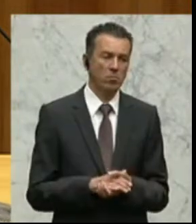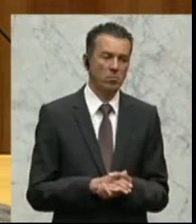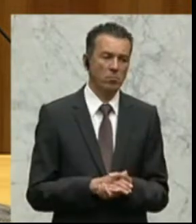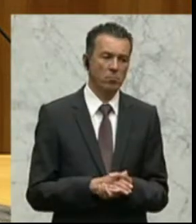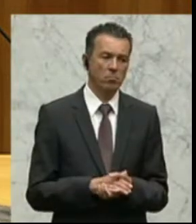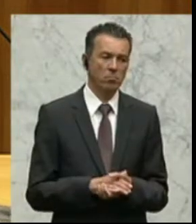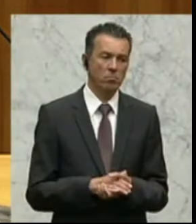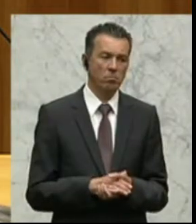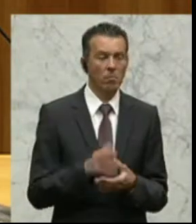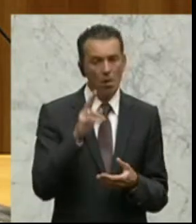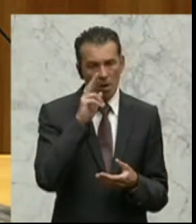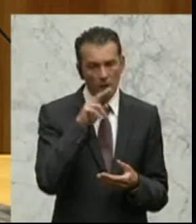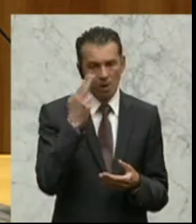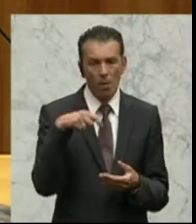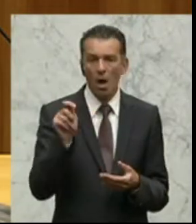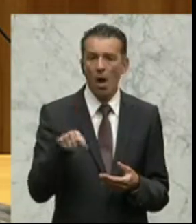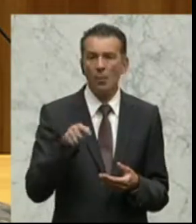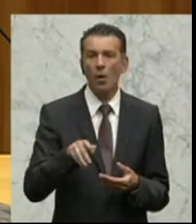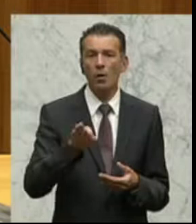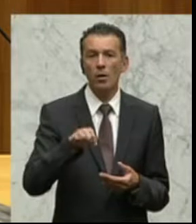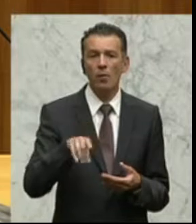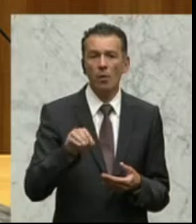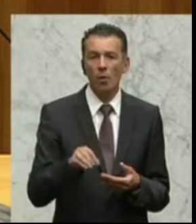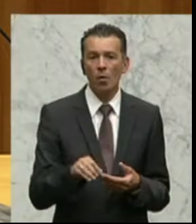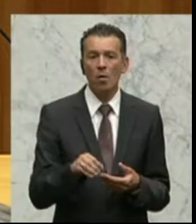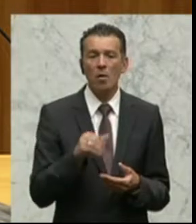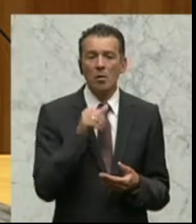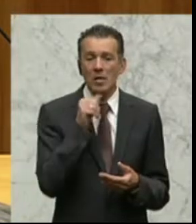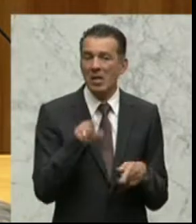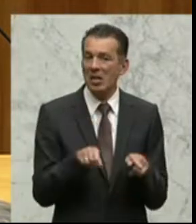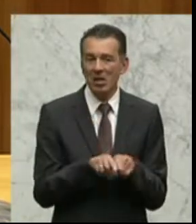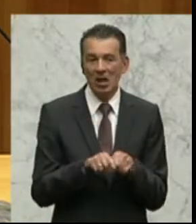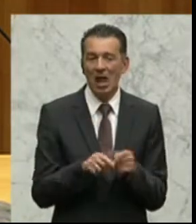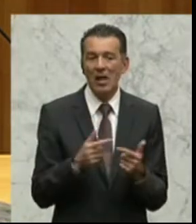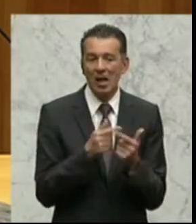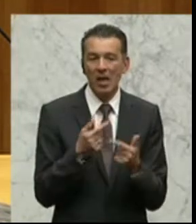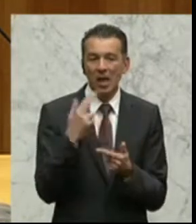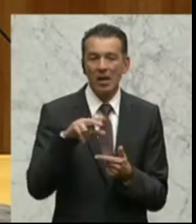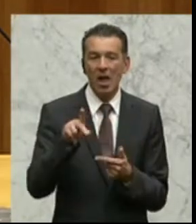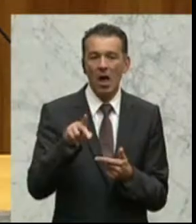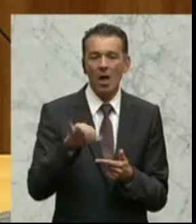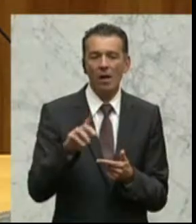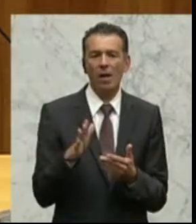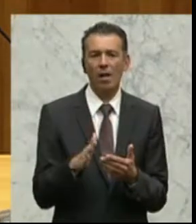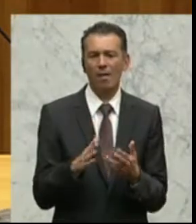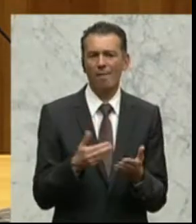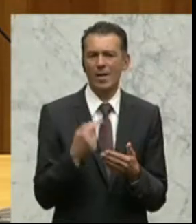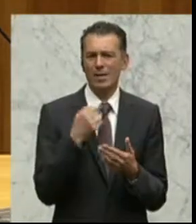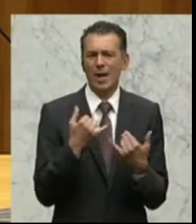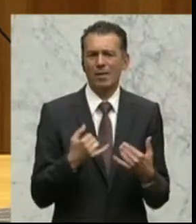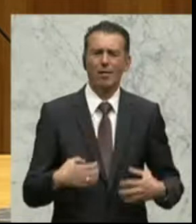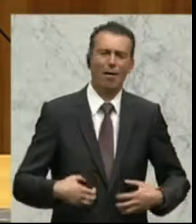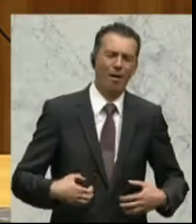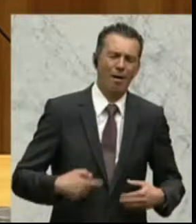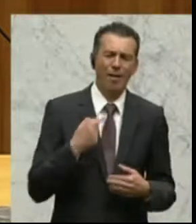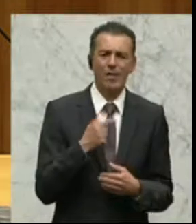Herr Abgeordneten von der FPÖ, wie der Herr Abgeordnete Kickl es heute versucht hat, weil die Rechnung war heute sehr amüsant, indem er versucht hat, an der Höhe der Pensionen